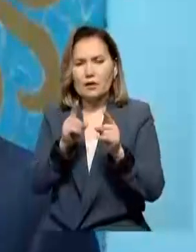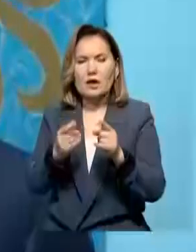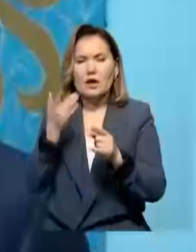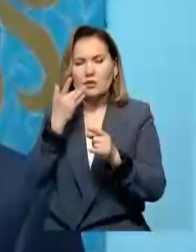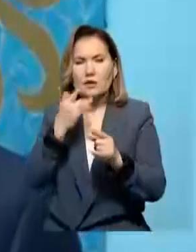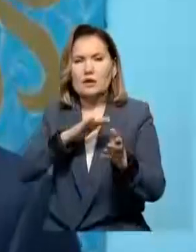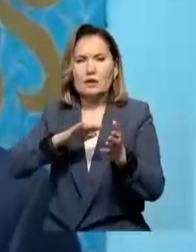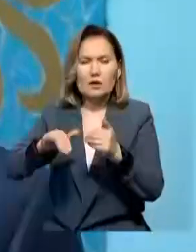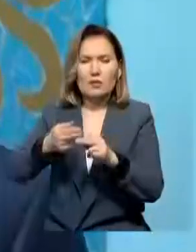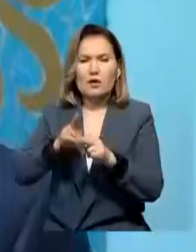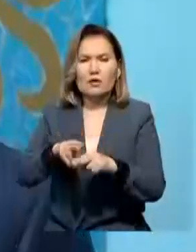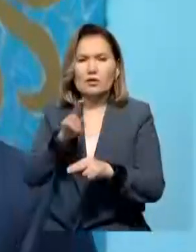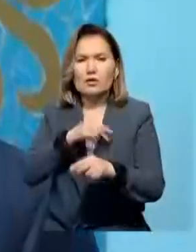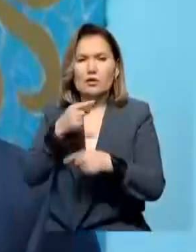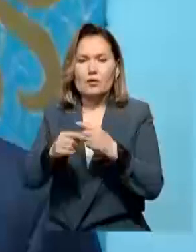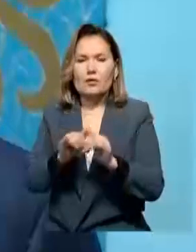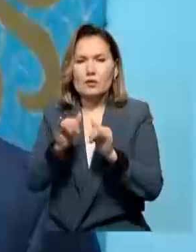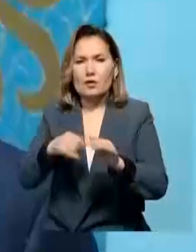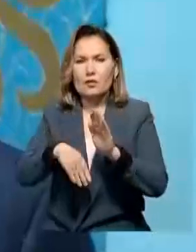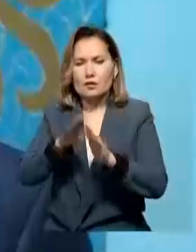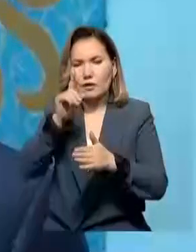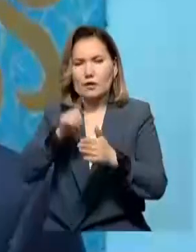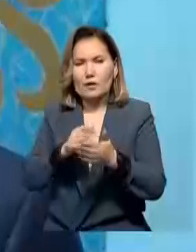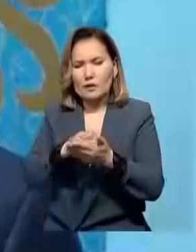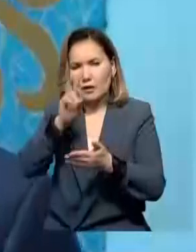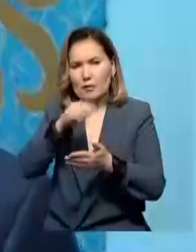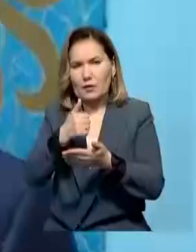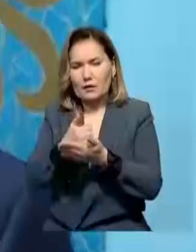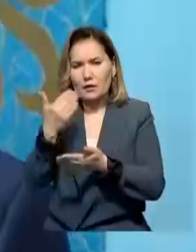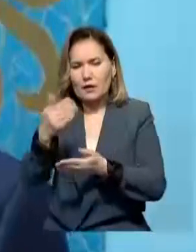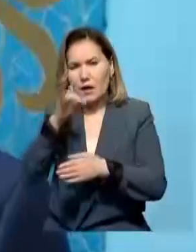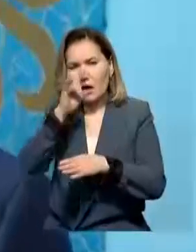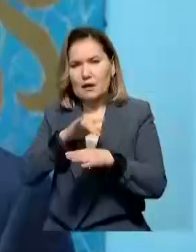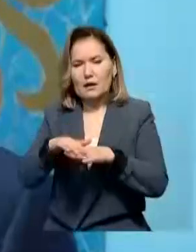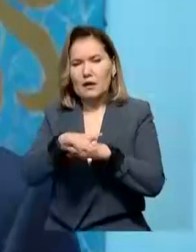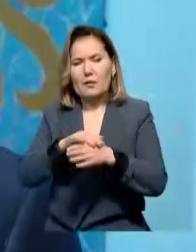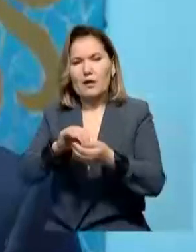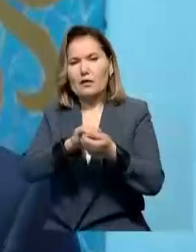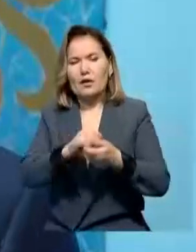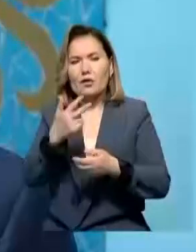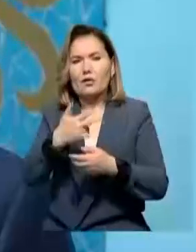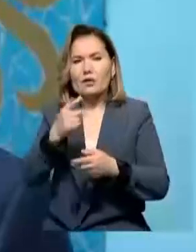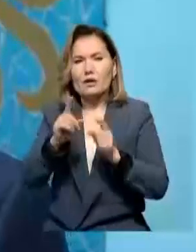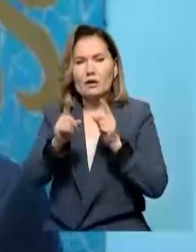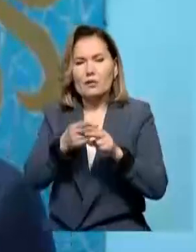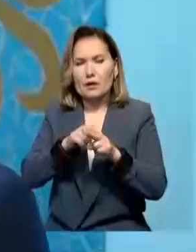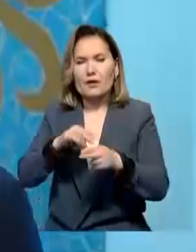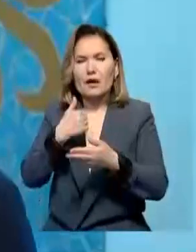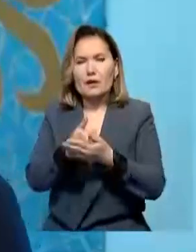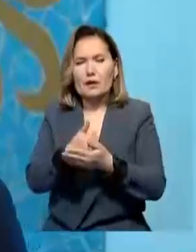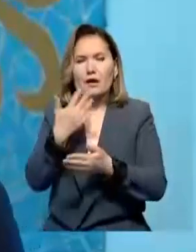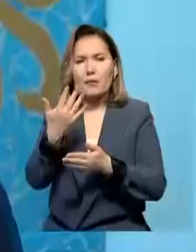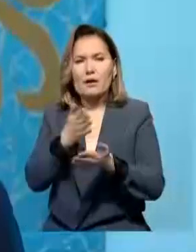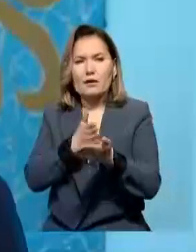қарым-қатынасымыз одан да жақсы жаққа нығаяды деген сенімдемін. Мемлекет басшысы Қазақстан халқы ассамблеясының 33 сессиясында негізгі деген